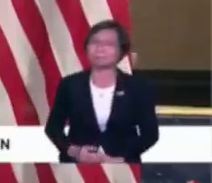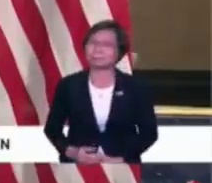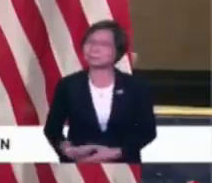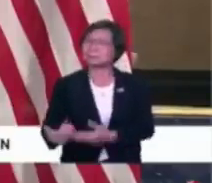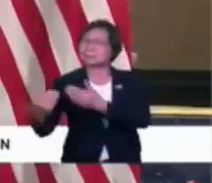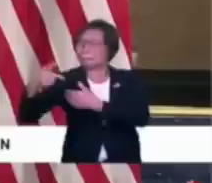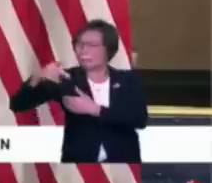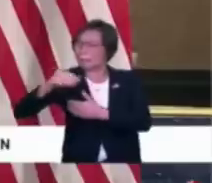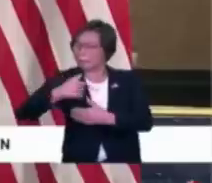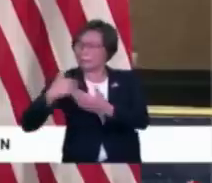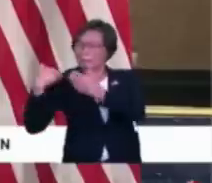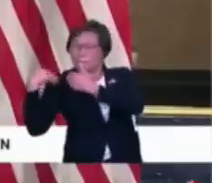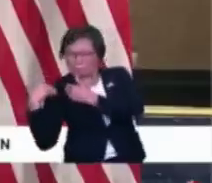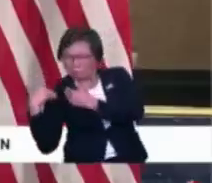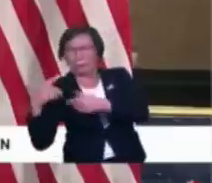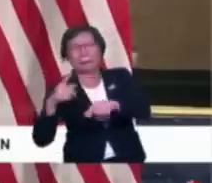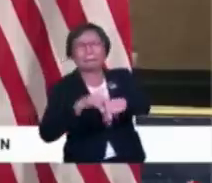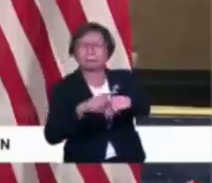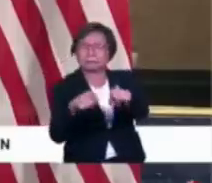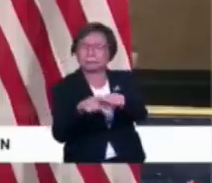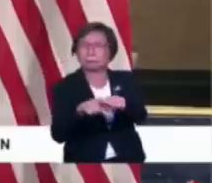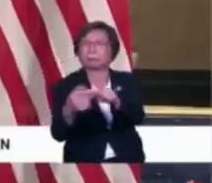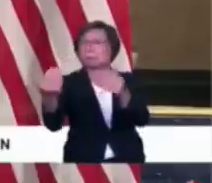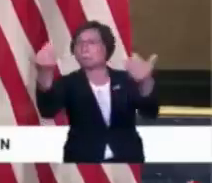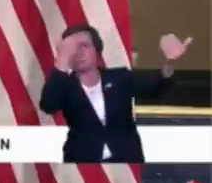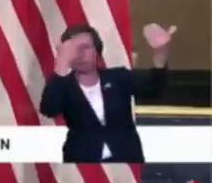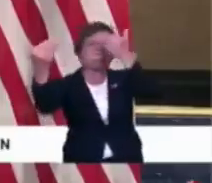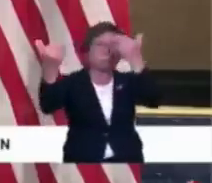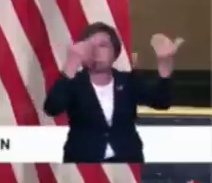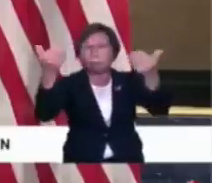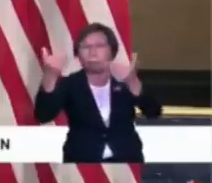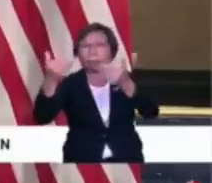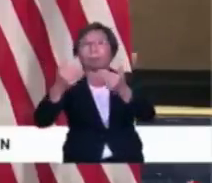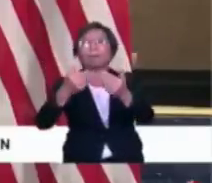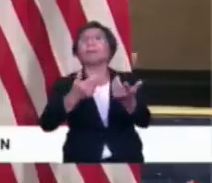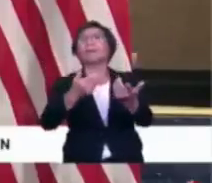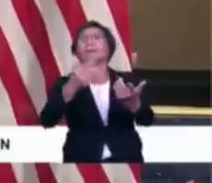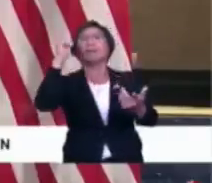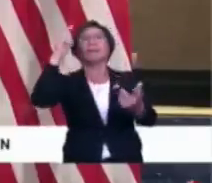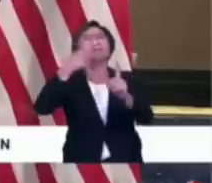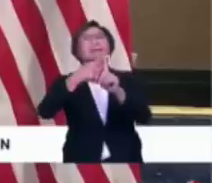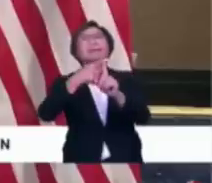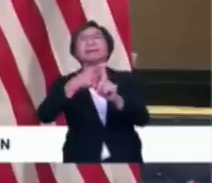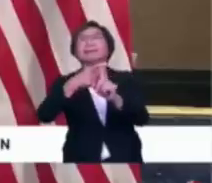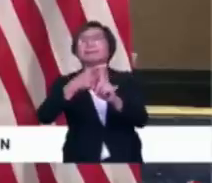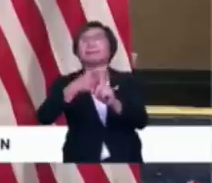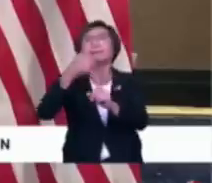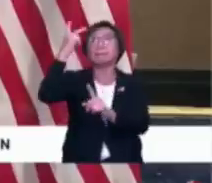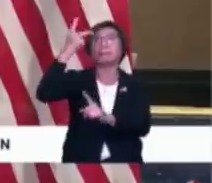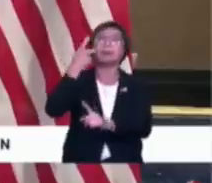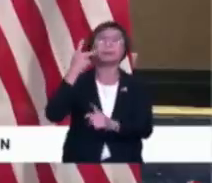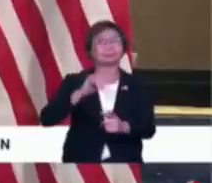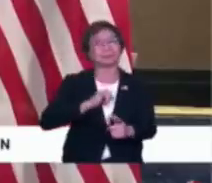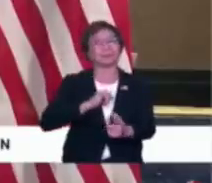dan pada masa yang sama saya terus digugat dari segi politik saya boleh mengambil Jalan